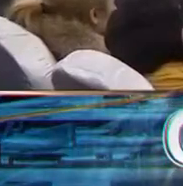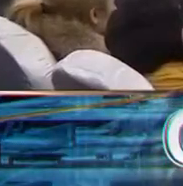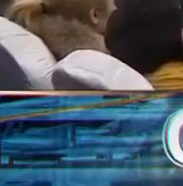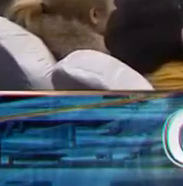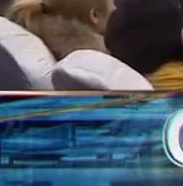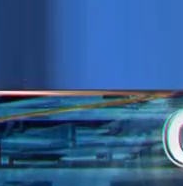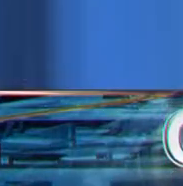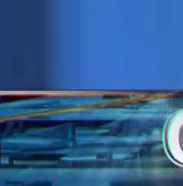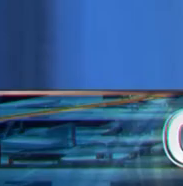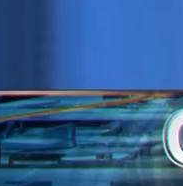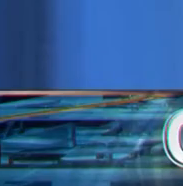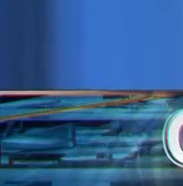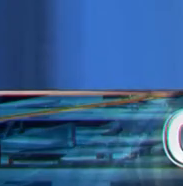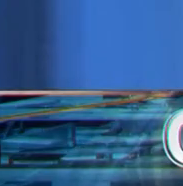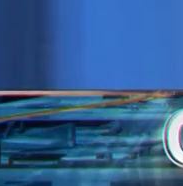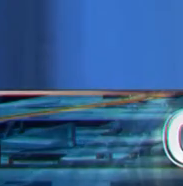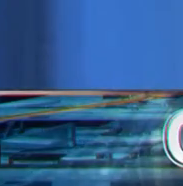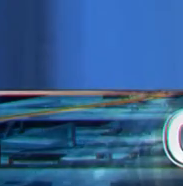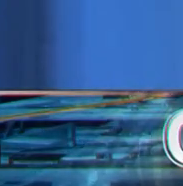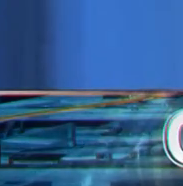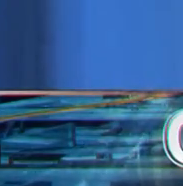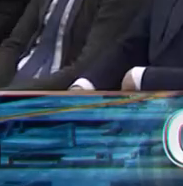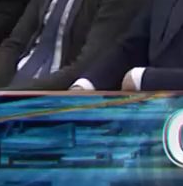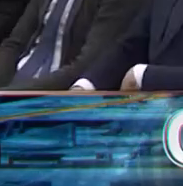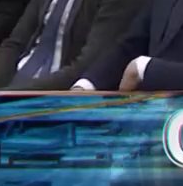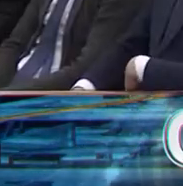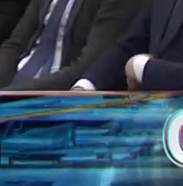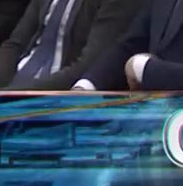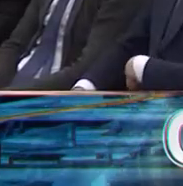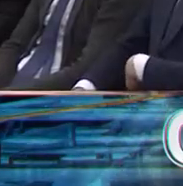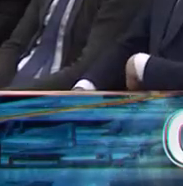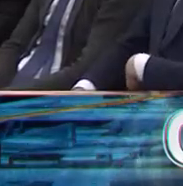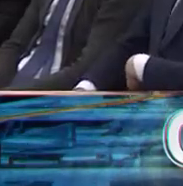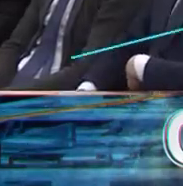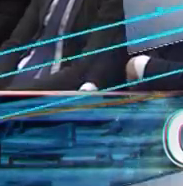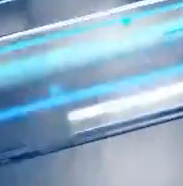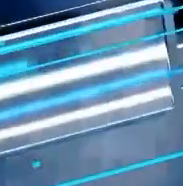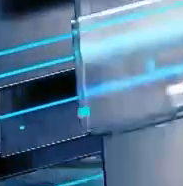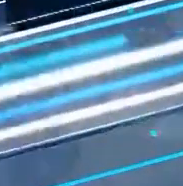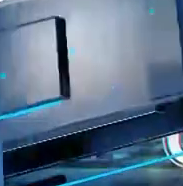Я ухожу. Ухожу красиво. Изменения в составе руководства области.